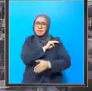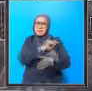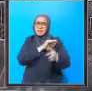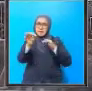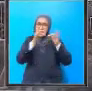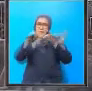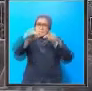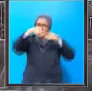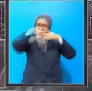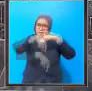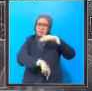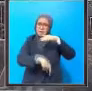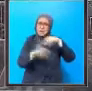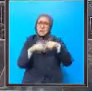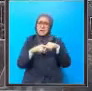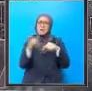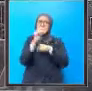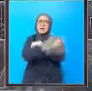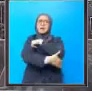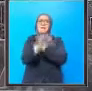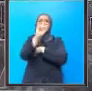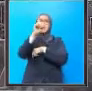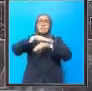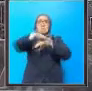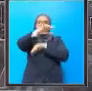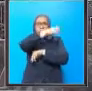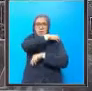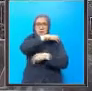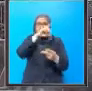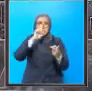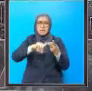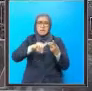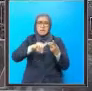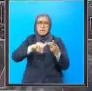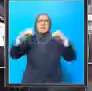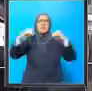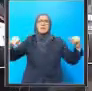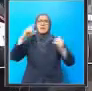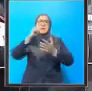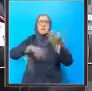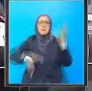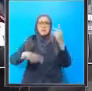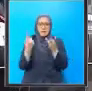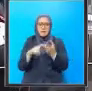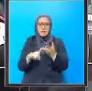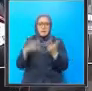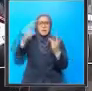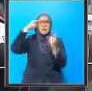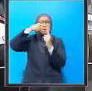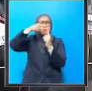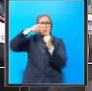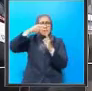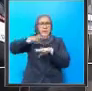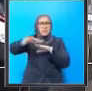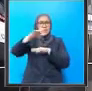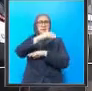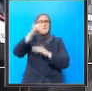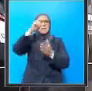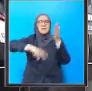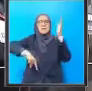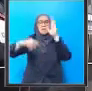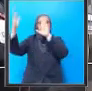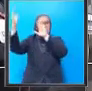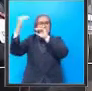apa dan tujuan ke negara-negara yang telah dirancangkan. Apakah pencapaian yang diharapkan